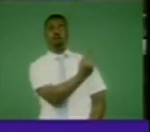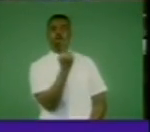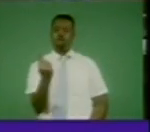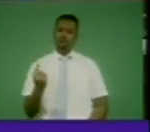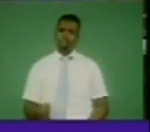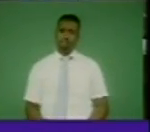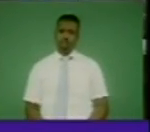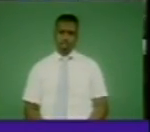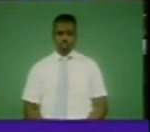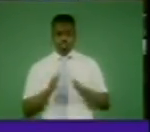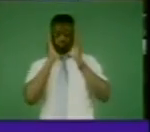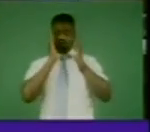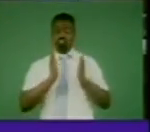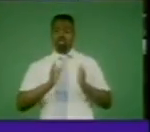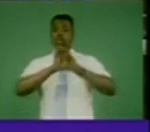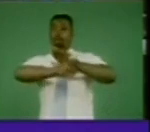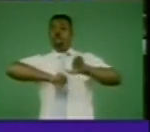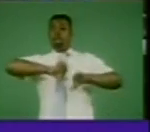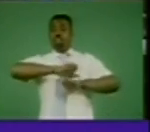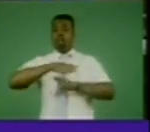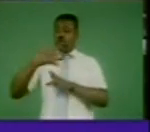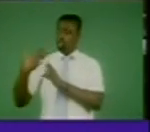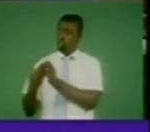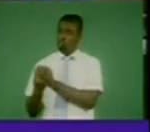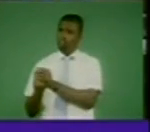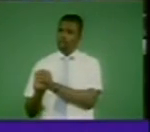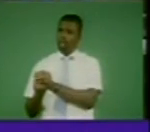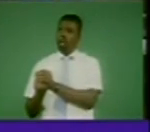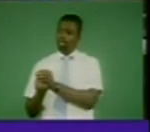Mheshimiwa Mwenyekiti, jumla ya kura za hapana